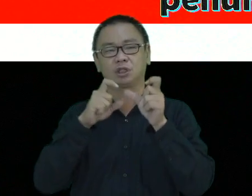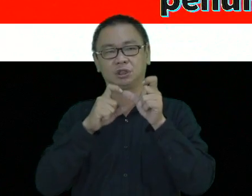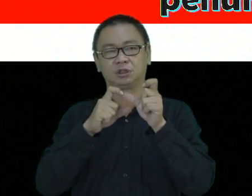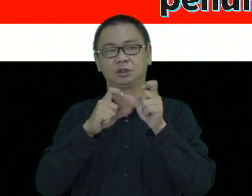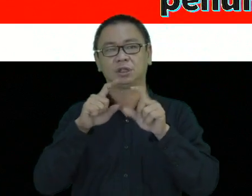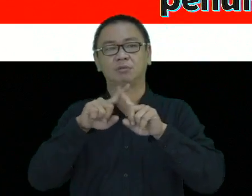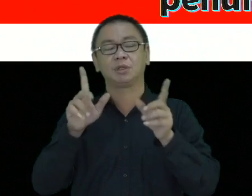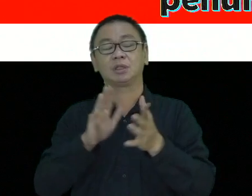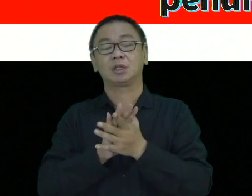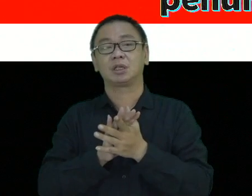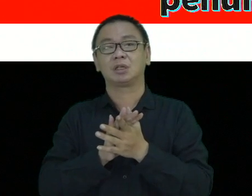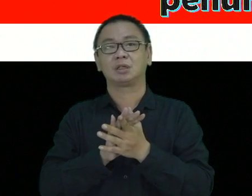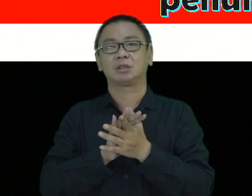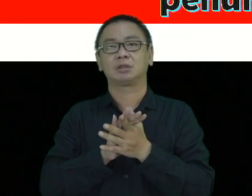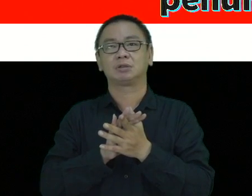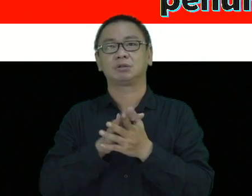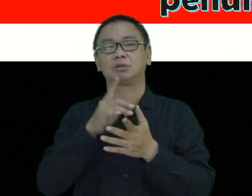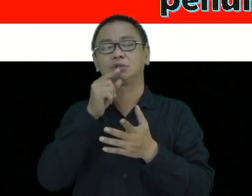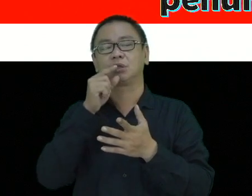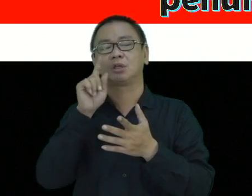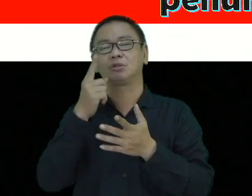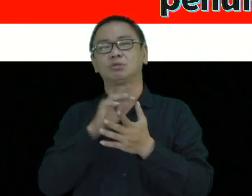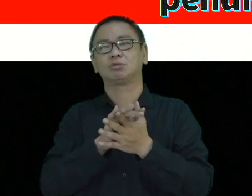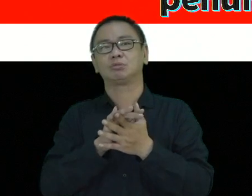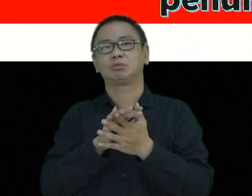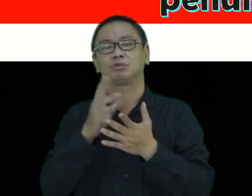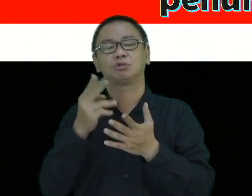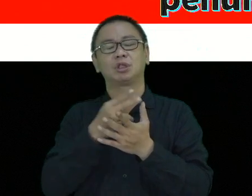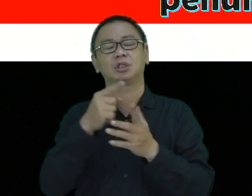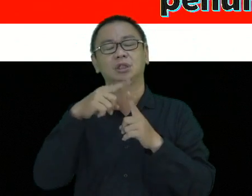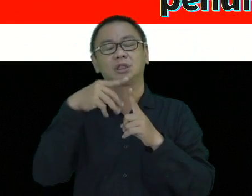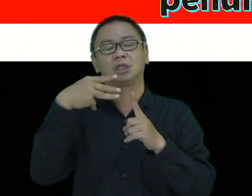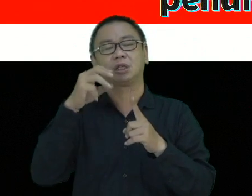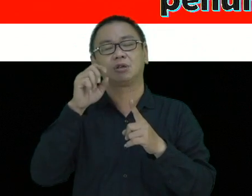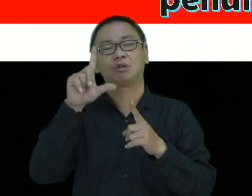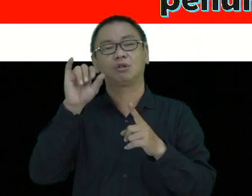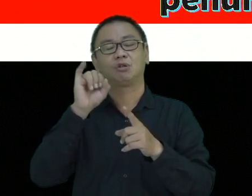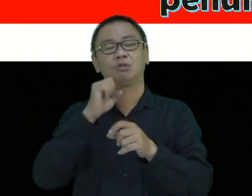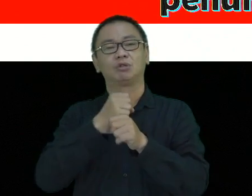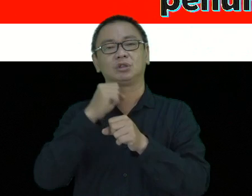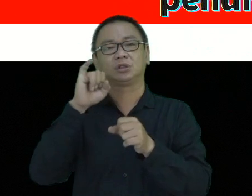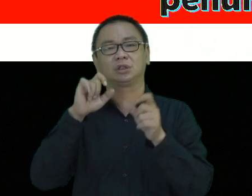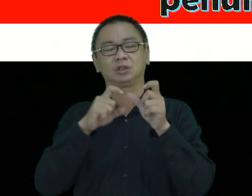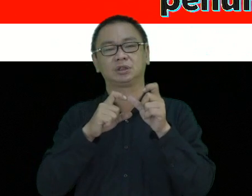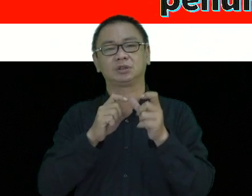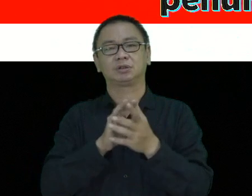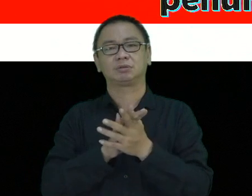gagasan teologis, sosial, religius, dan relasional, bahwa mati berarti